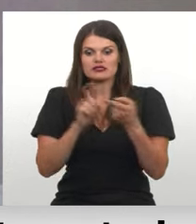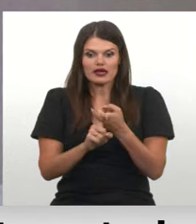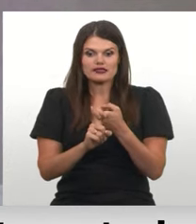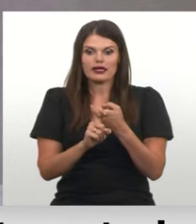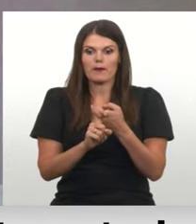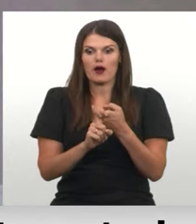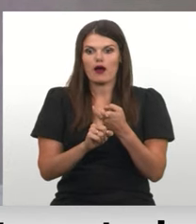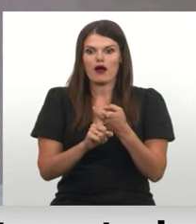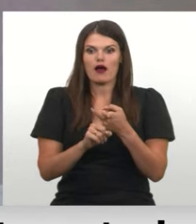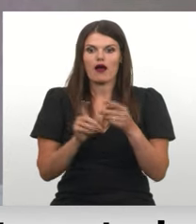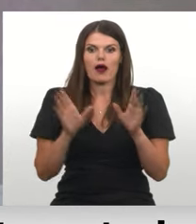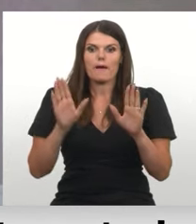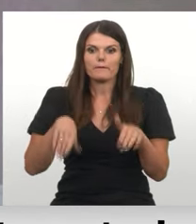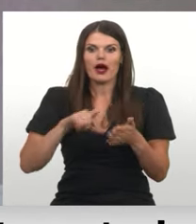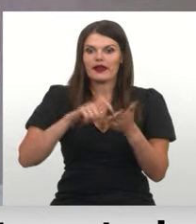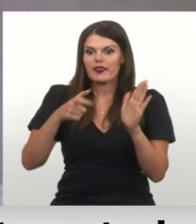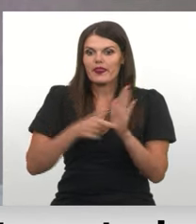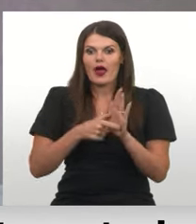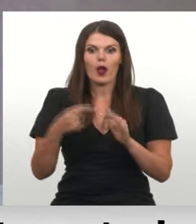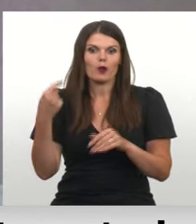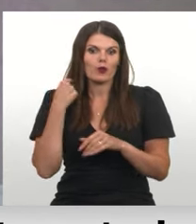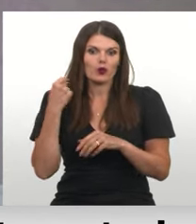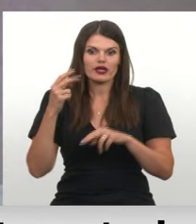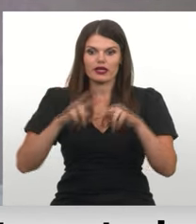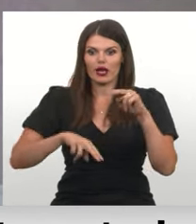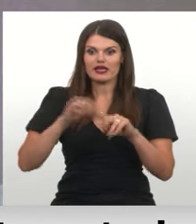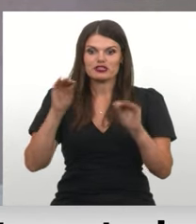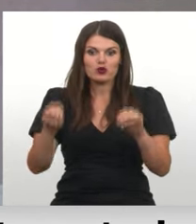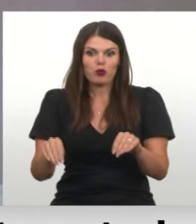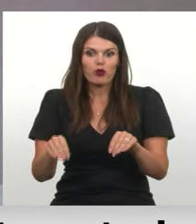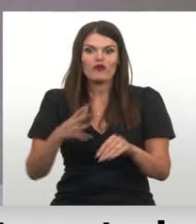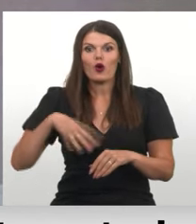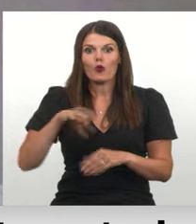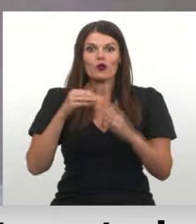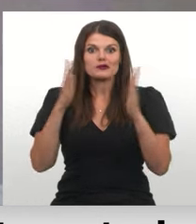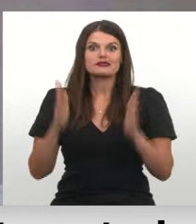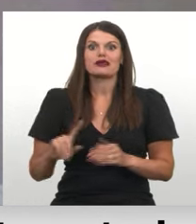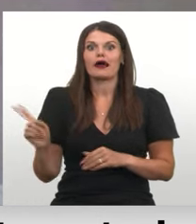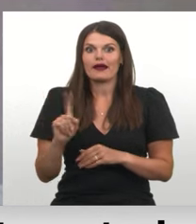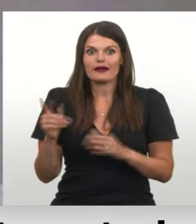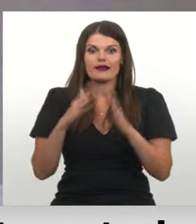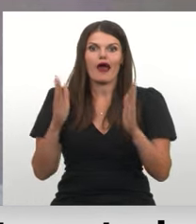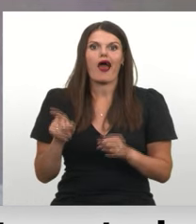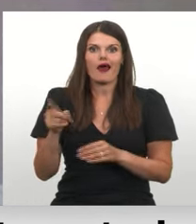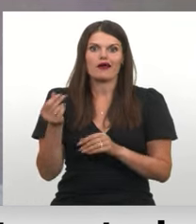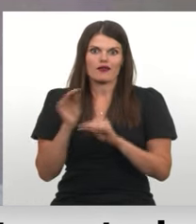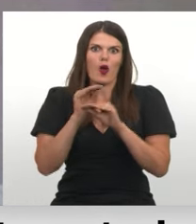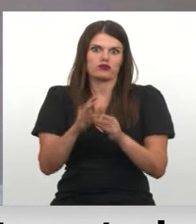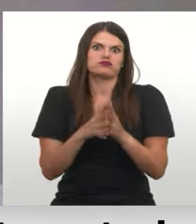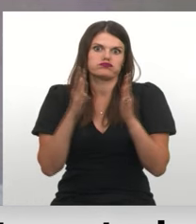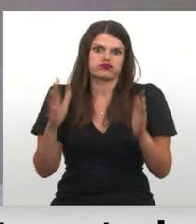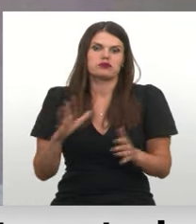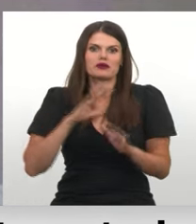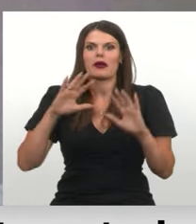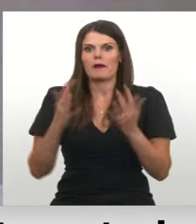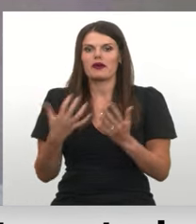konkrēti telpu Rīgā. Izbūvēja, jo mums ēka ir, ēkā arī ir ieguldīts arī pietiekoši daudz,